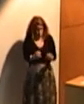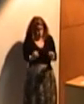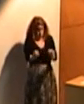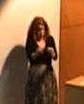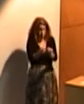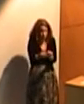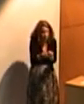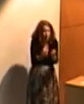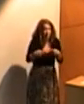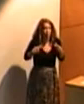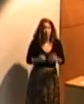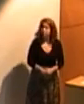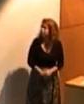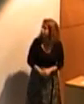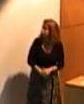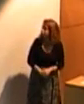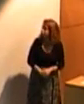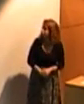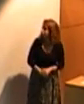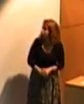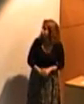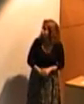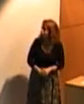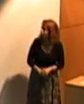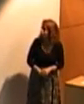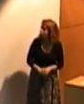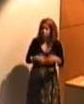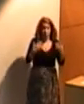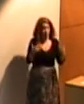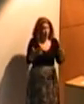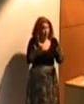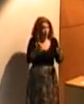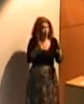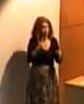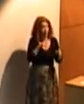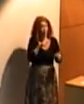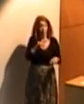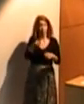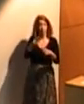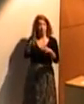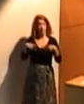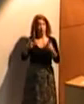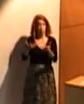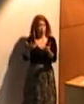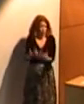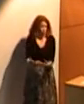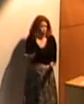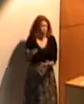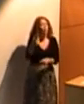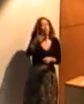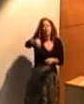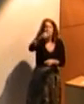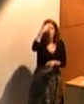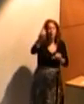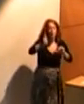et ça va tellement loin ça cette question du vivant comme une machine je sais pas si vous connaissez le concours à idg m2